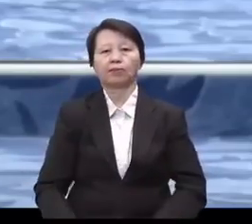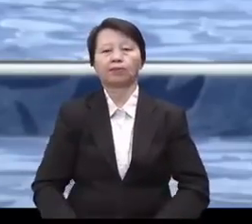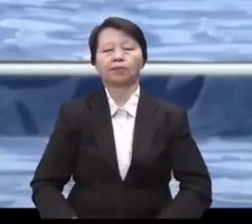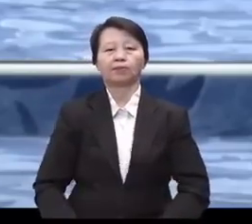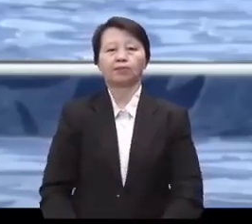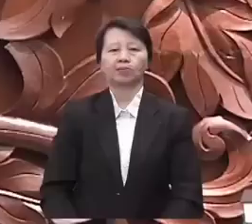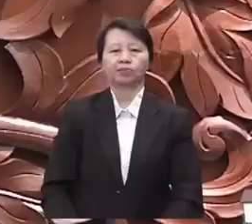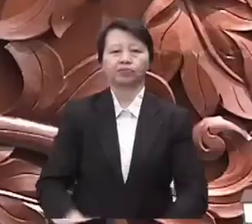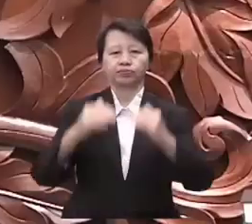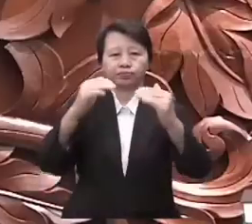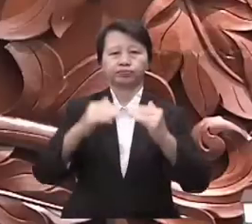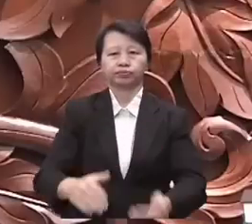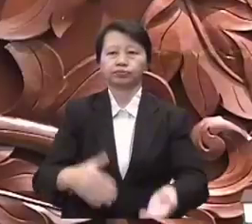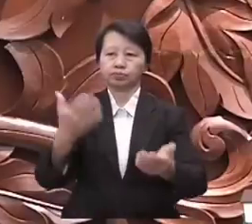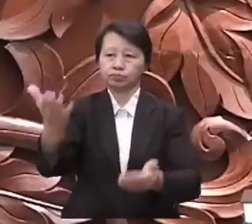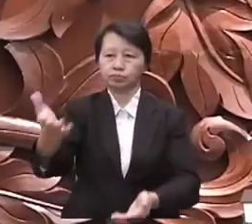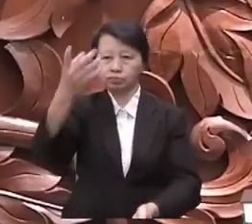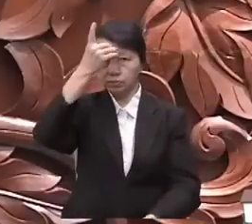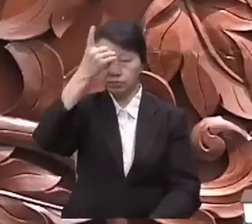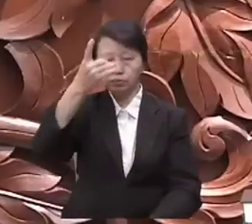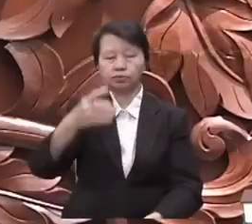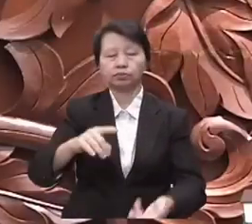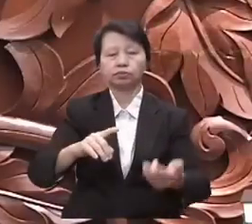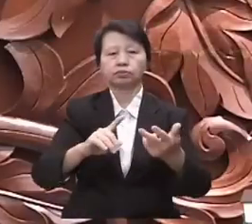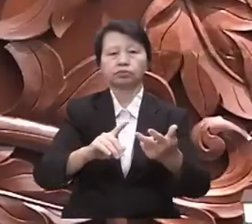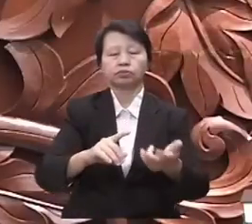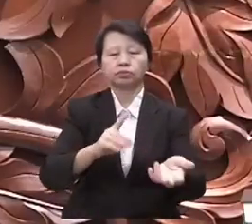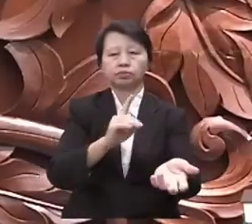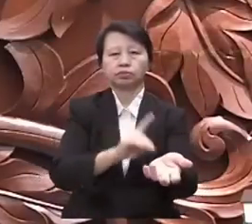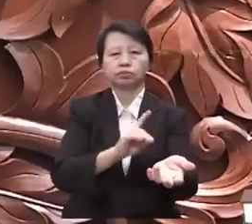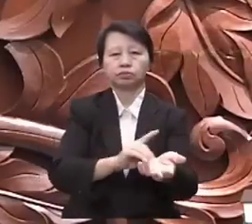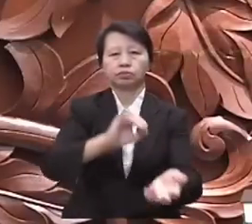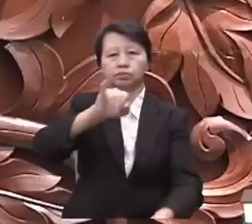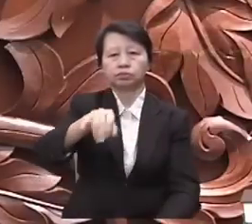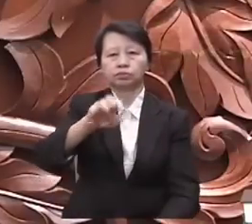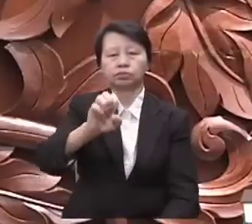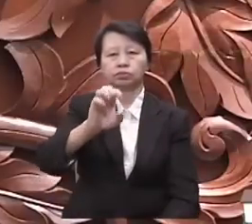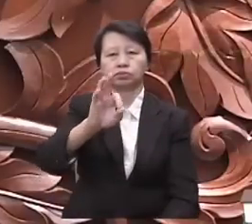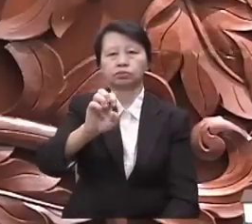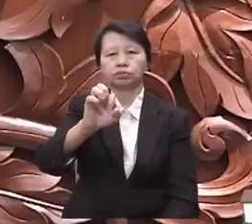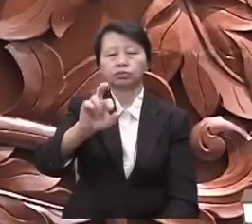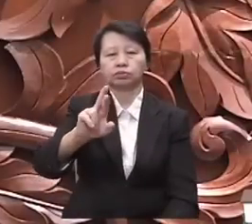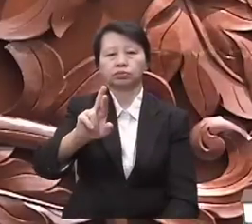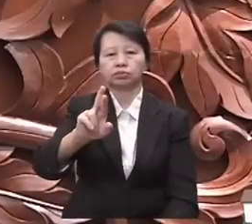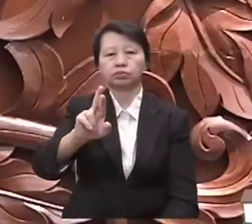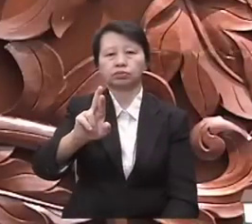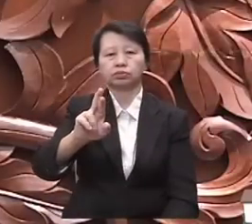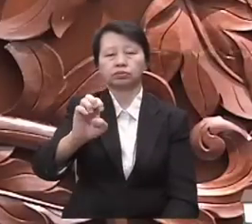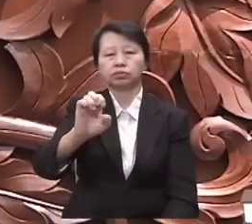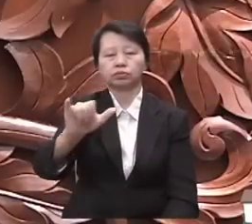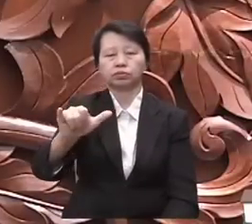Baik, seterusnya saya jemput Datuk Seri Panglima Dr. Jeffrey Katingan Keningau.